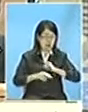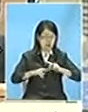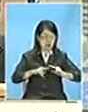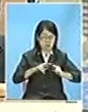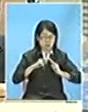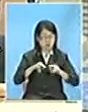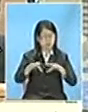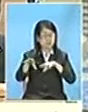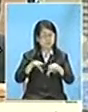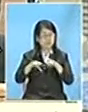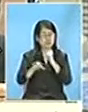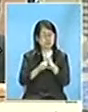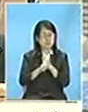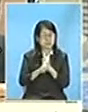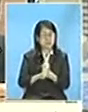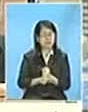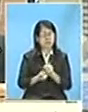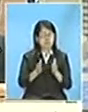แล้วอุดมศึกษาก็เป็น1ใน5